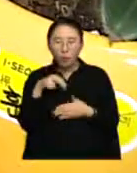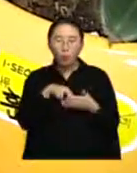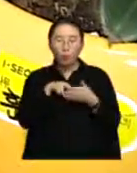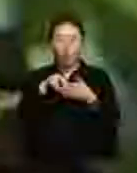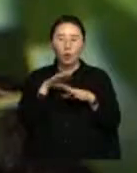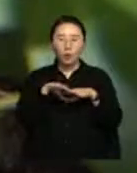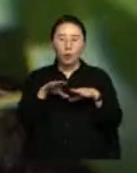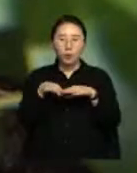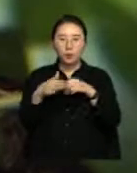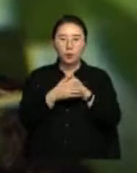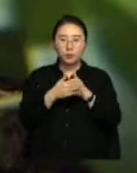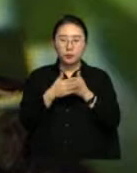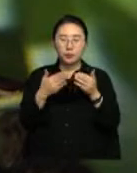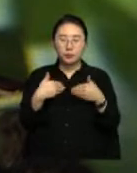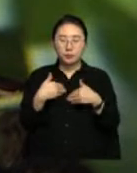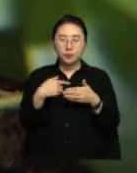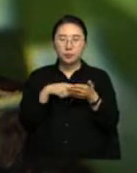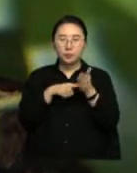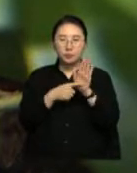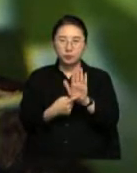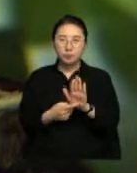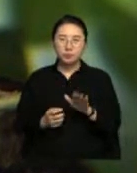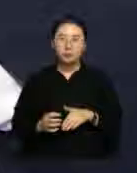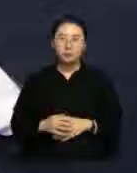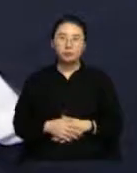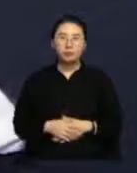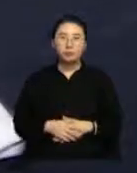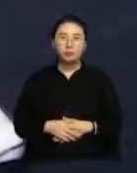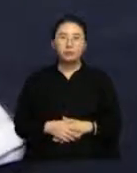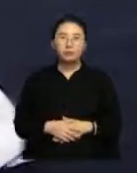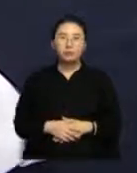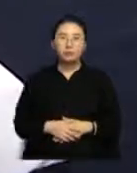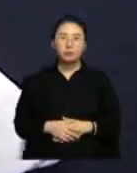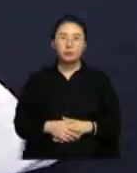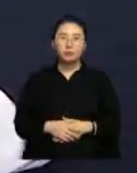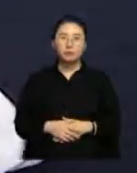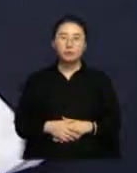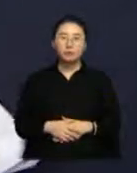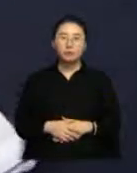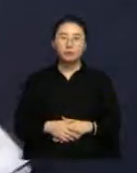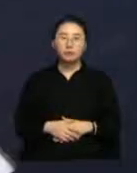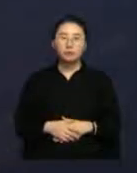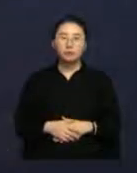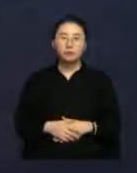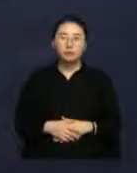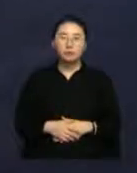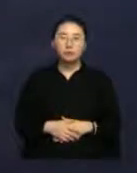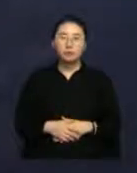외로움 해소에 도움을 받은 것으로 나타났습니다. 딜라이브 서울경기 케이블TV 이혜진입니다.